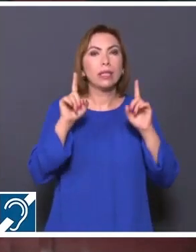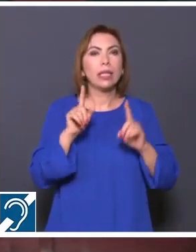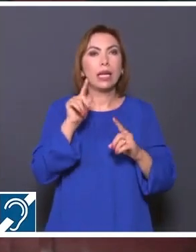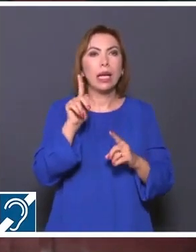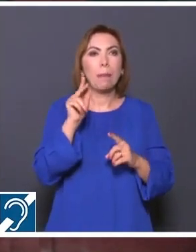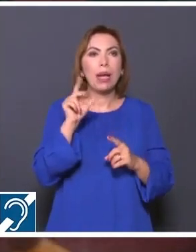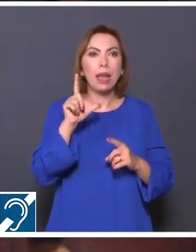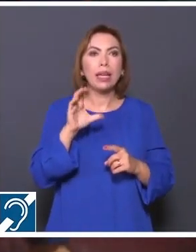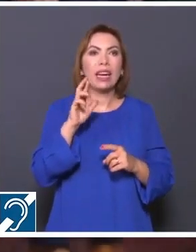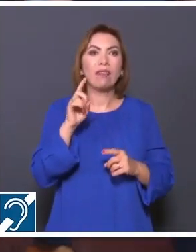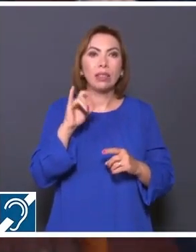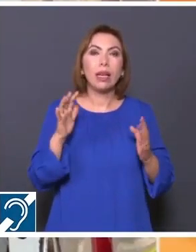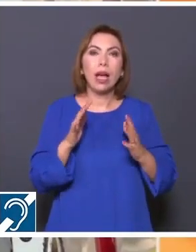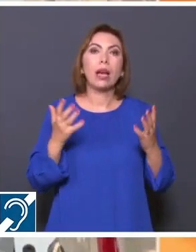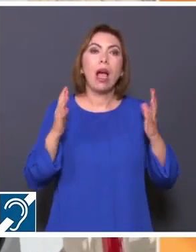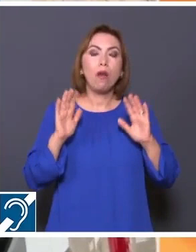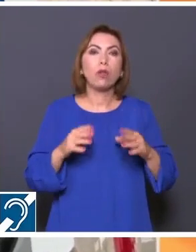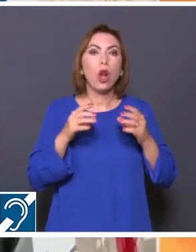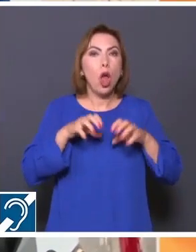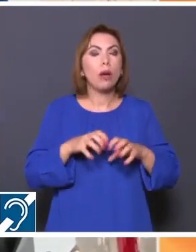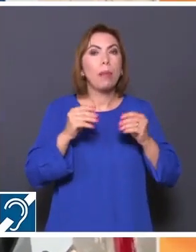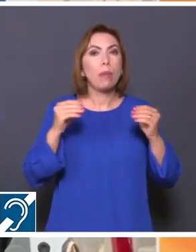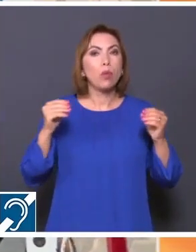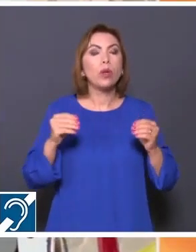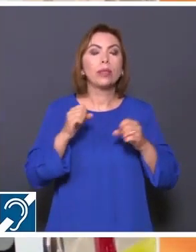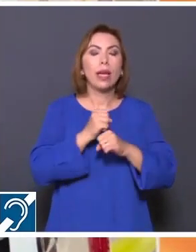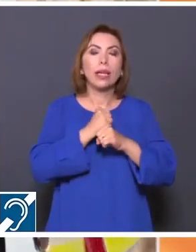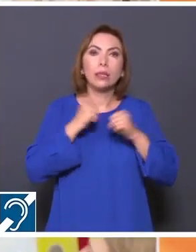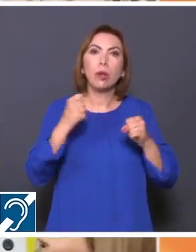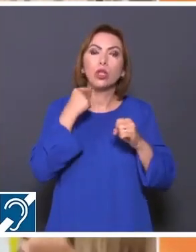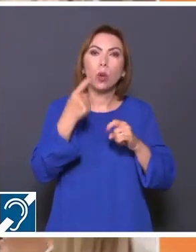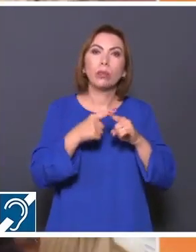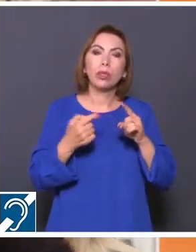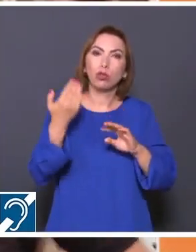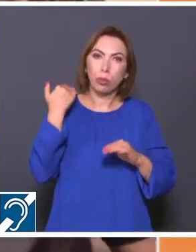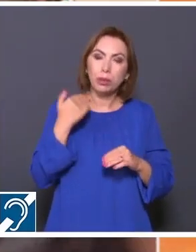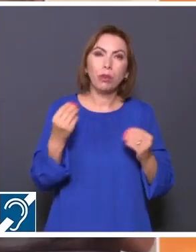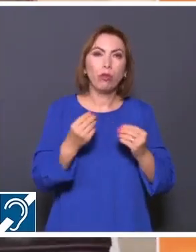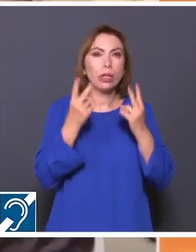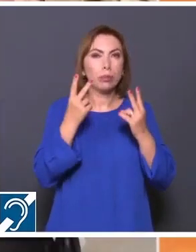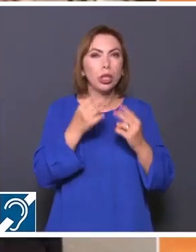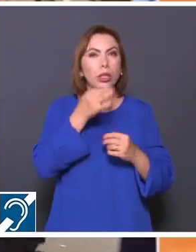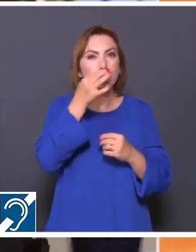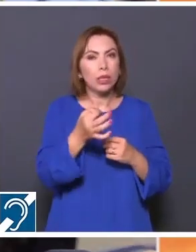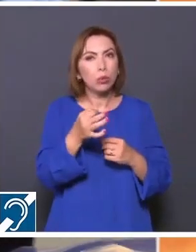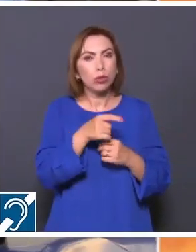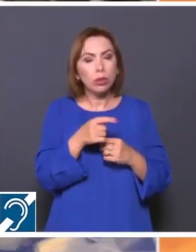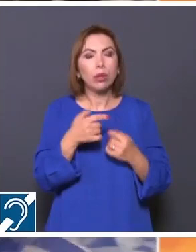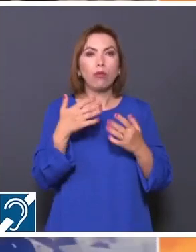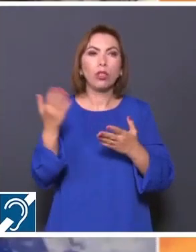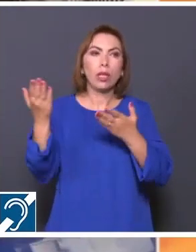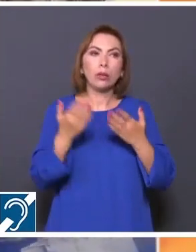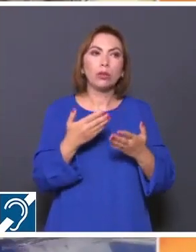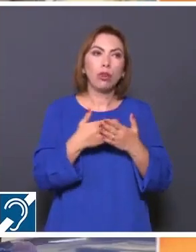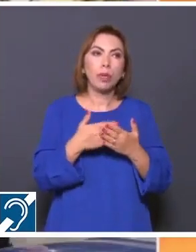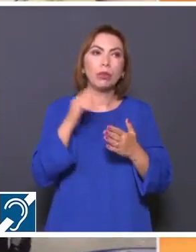au avut loc mai multe explozii în urmă cu o săptămână și jumătate foarte important de menționat Ăă aceștia au